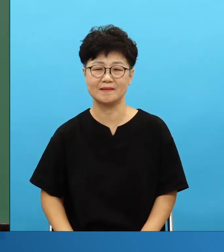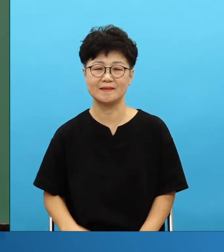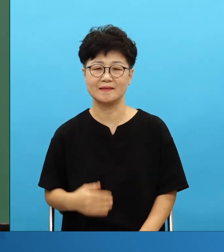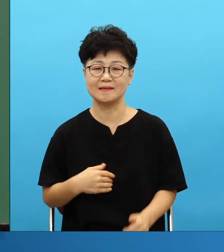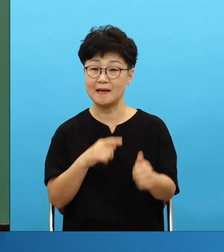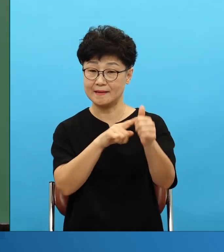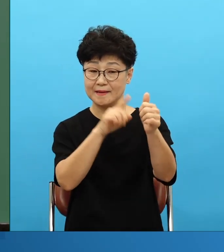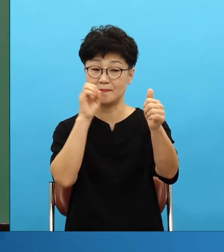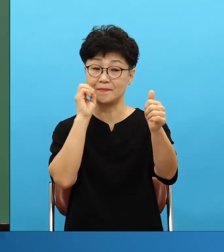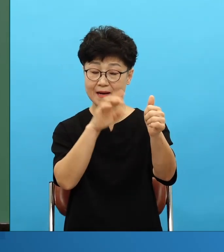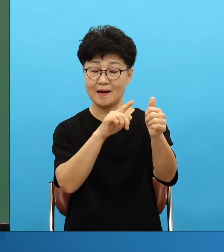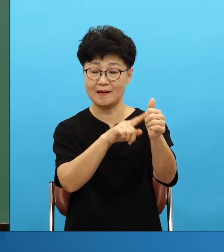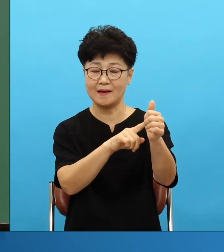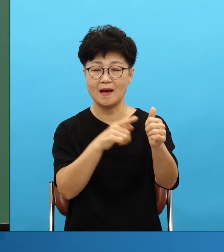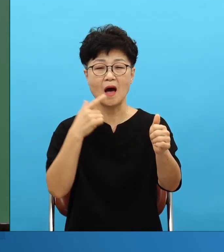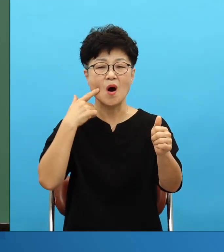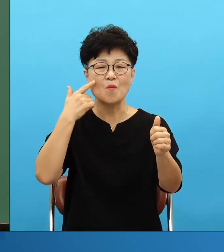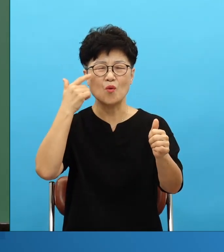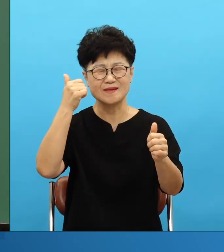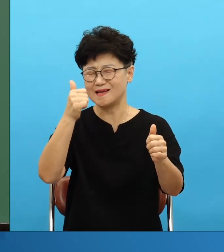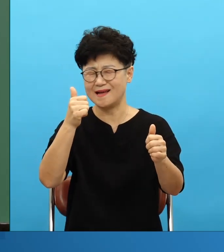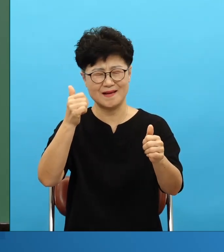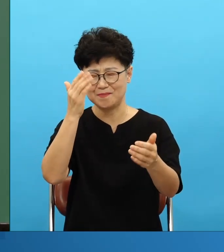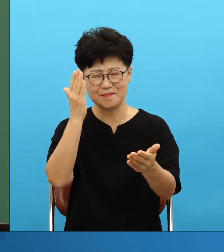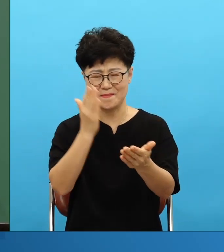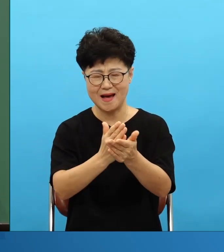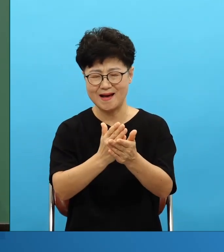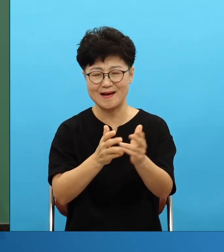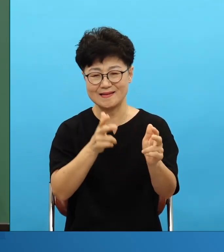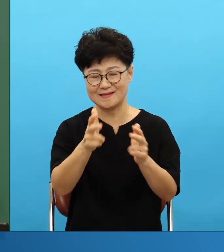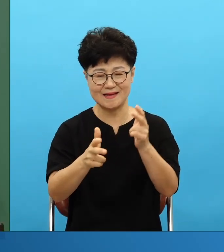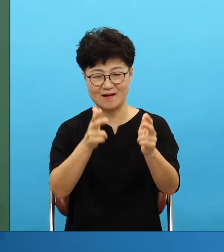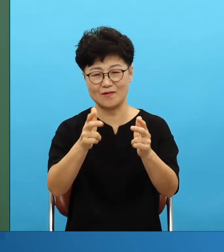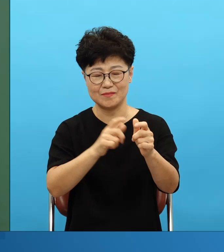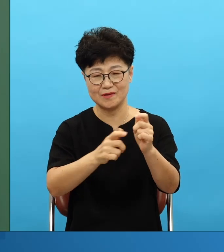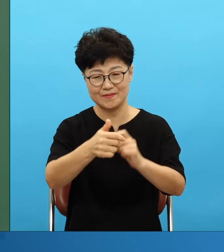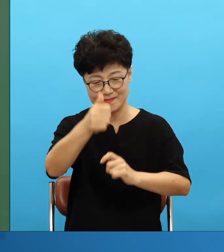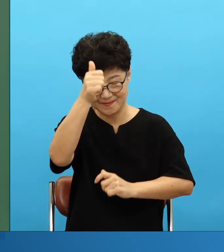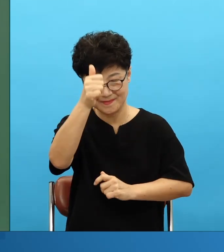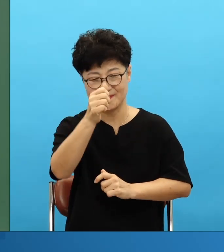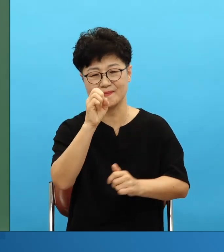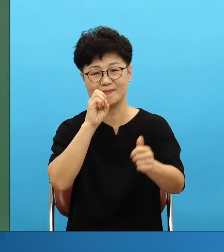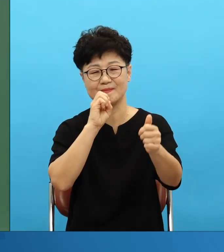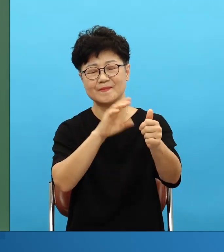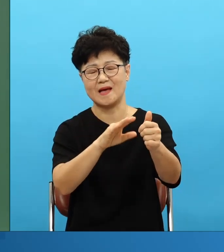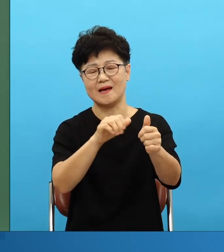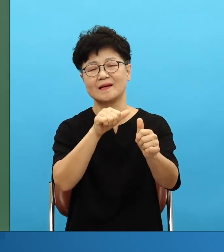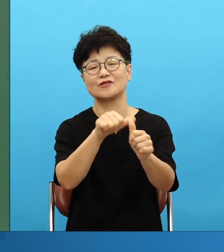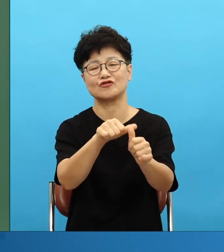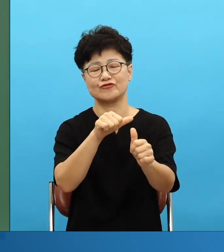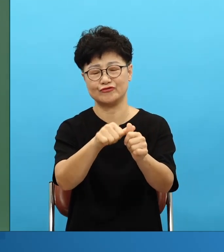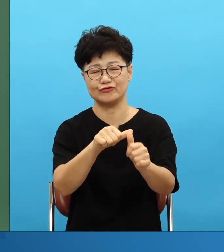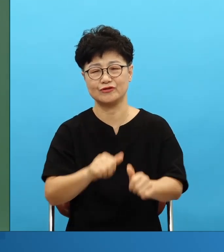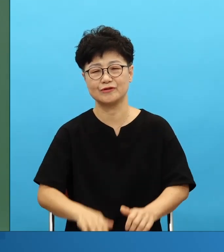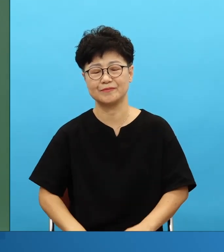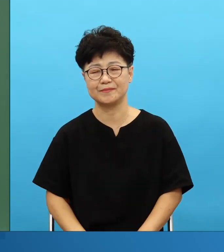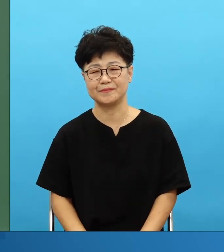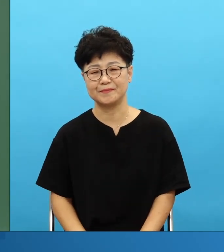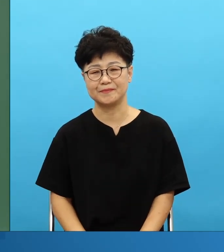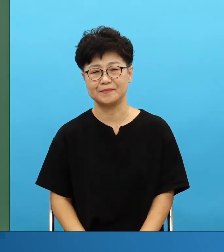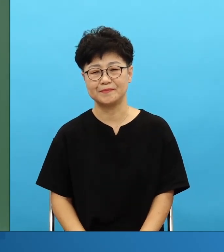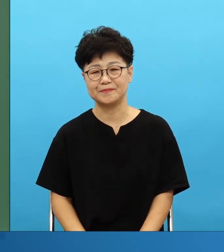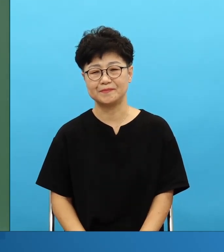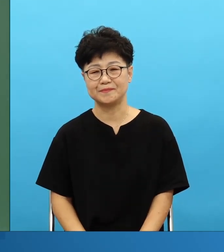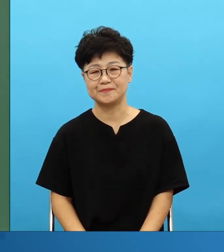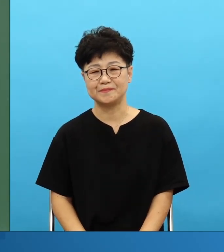pastor. 내 같은 목사 많아요. 하지 So 마. there are many pastors like me, so you don't have to be a pastor. 자, 완벽하게 공단